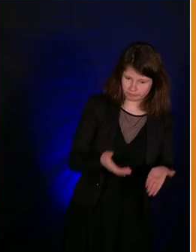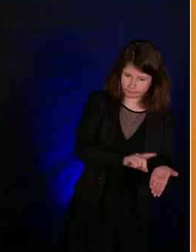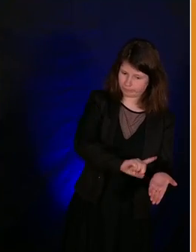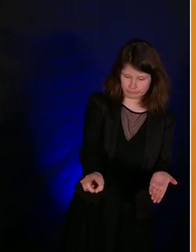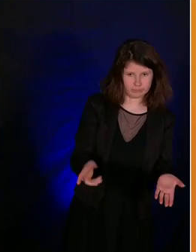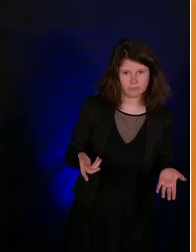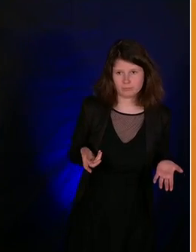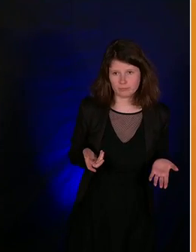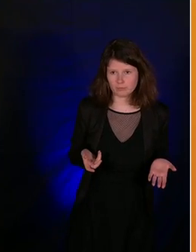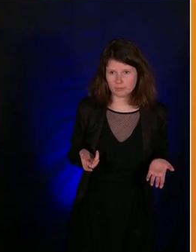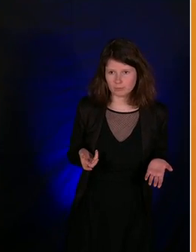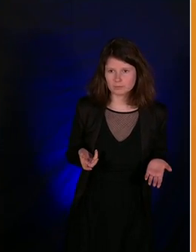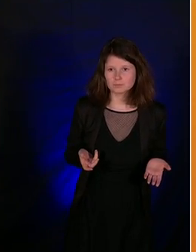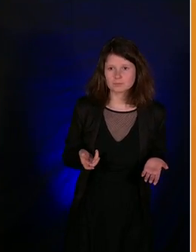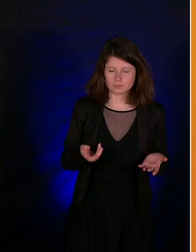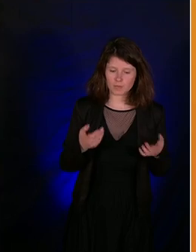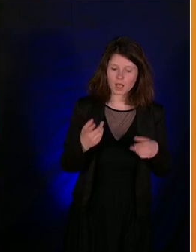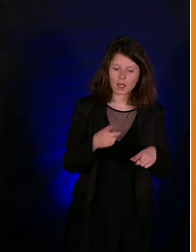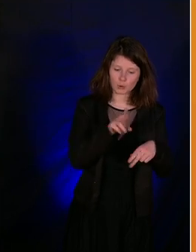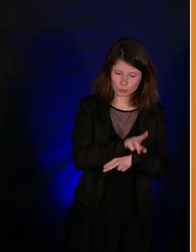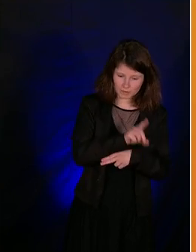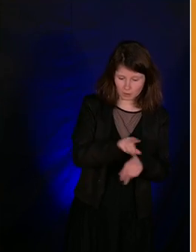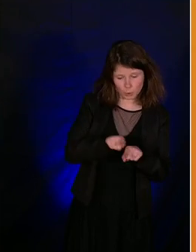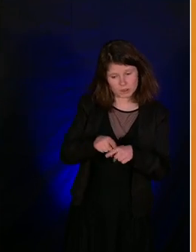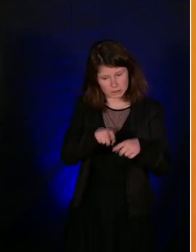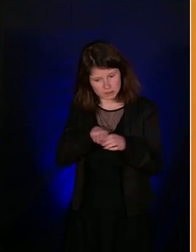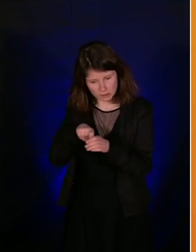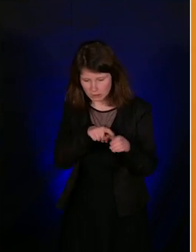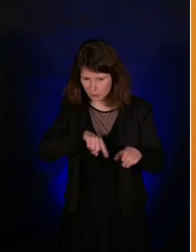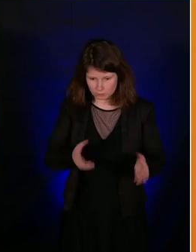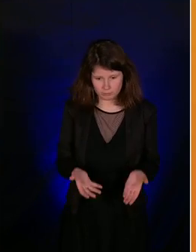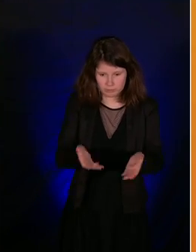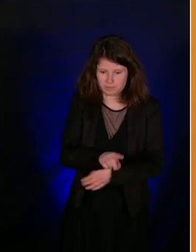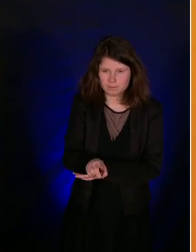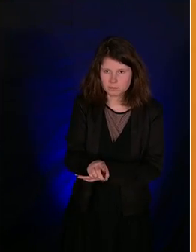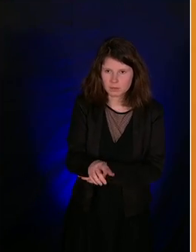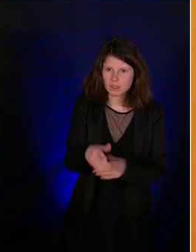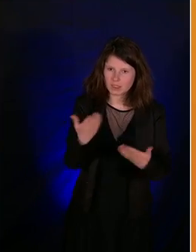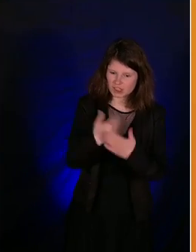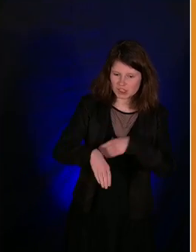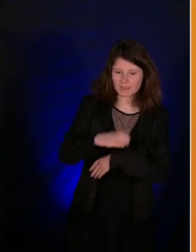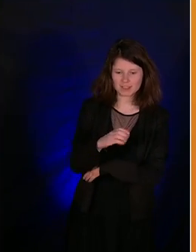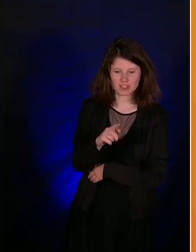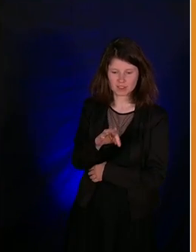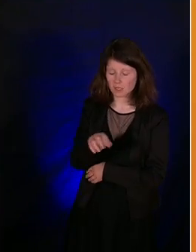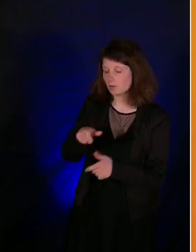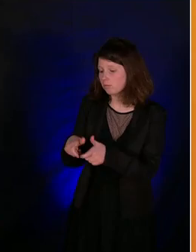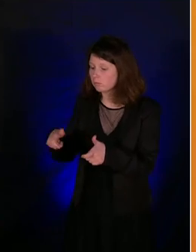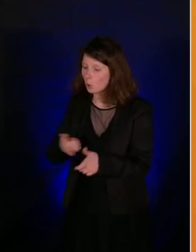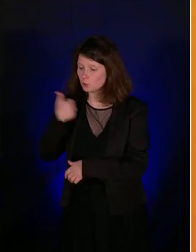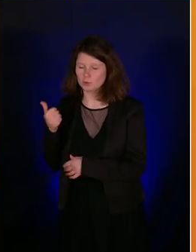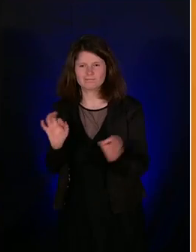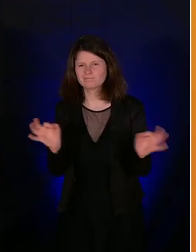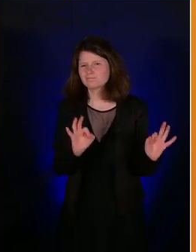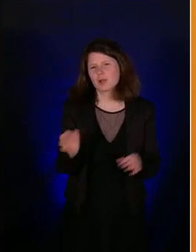syndicat à la CGT il n'y a pas d'autonome il ne peut pas y avoir d'autonome et nous n'acceptons pas que certains se permettent